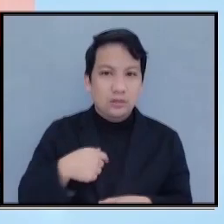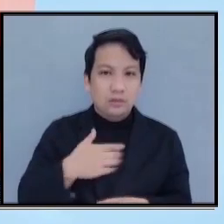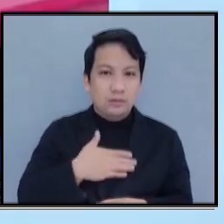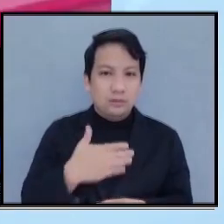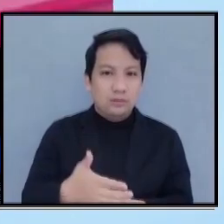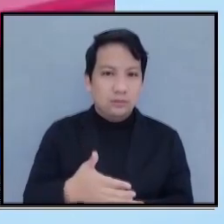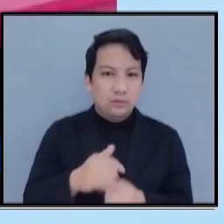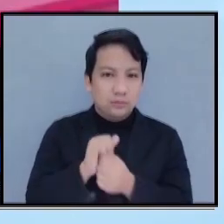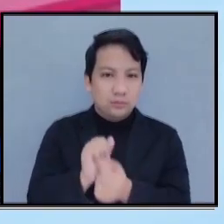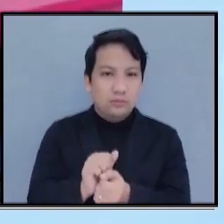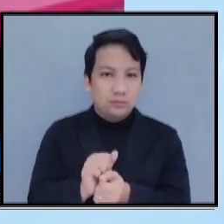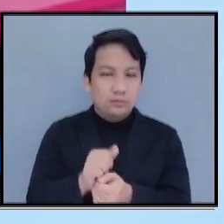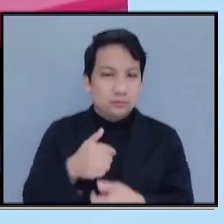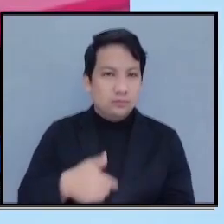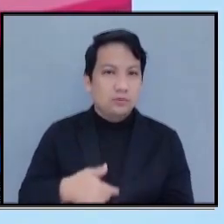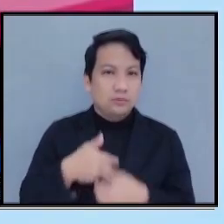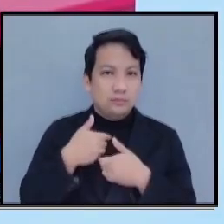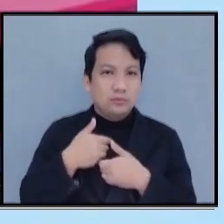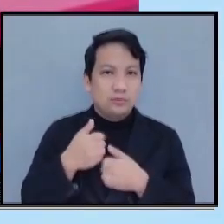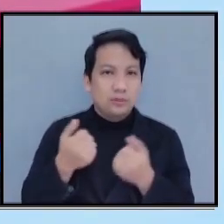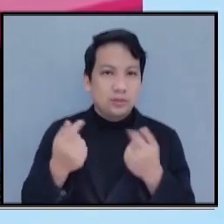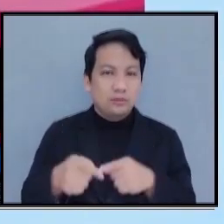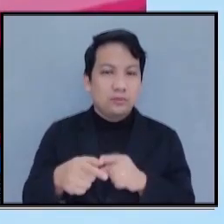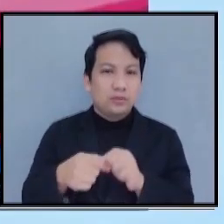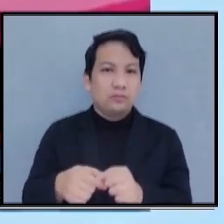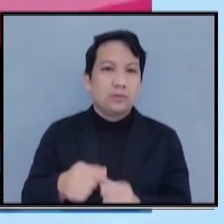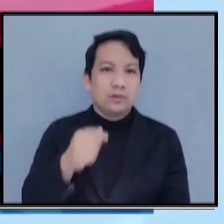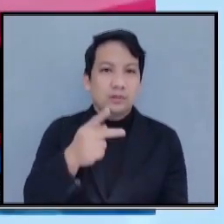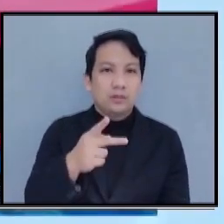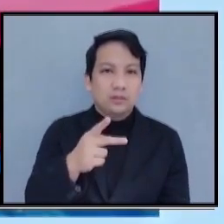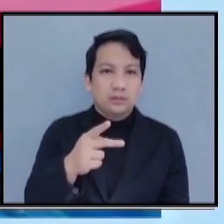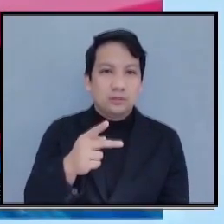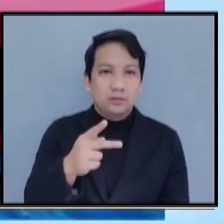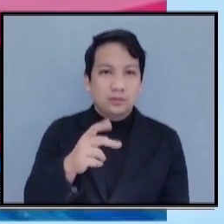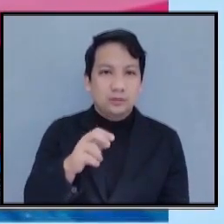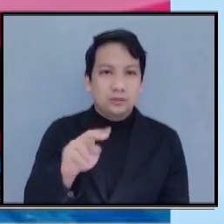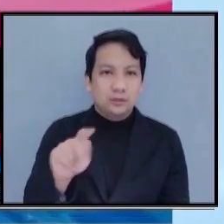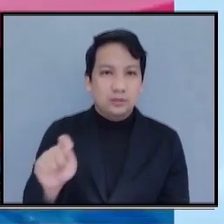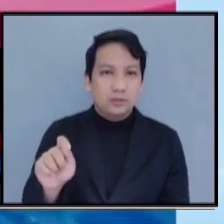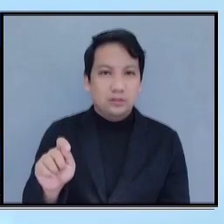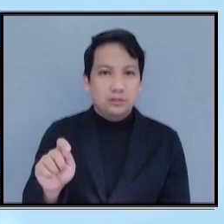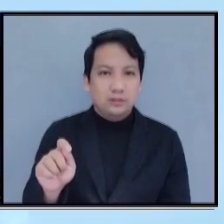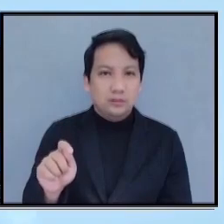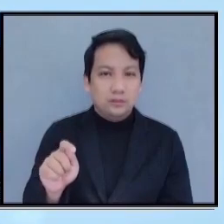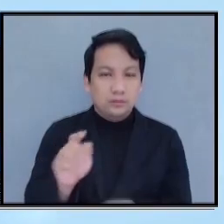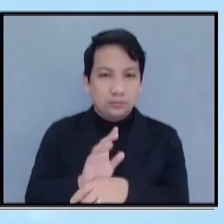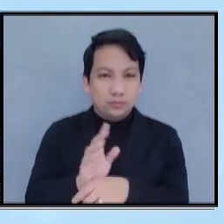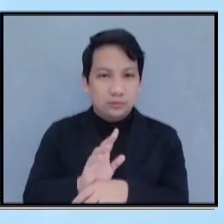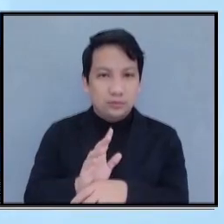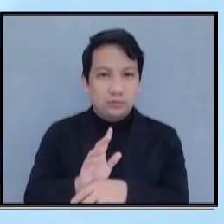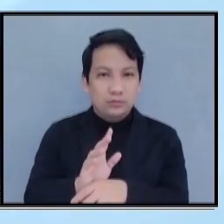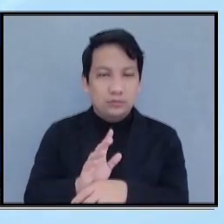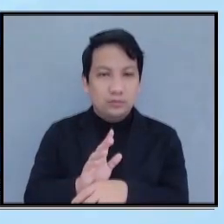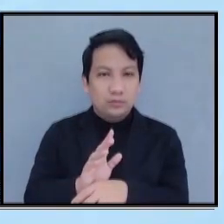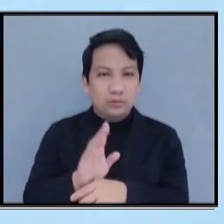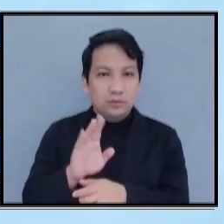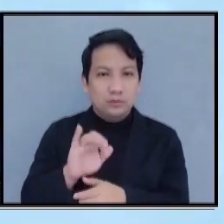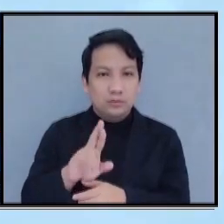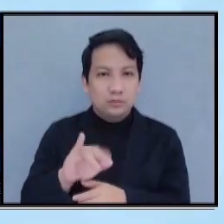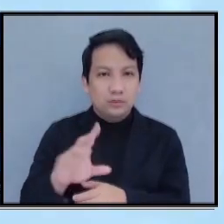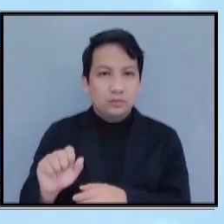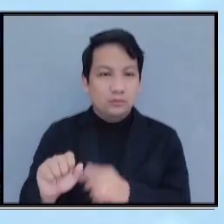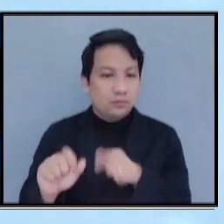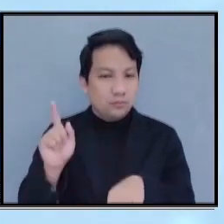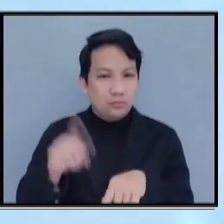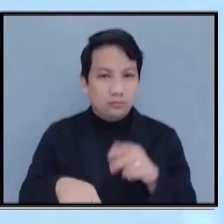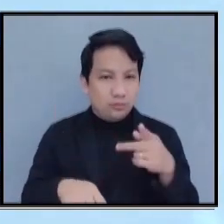and proud sa kanyang pagganap bilang Ken sa pelikulang Barbie. Ngunit ayon pa sa kanya, quote-unquote, "But there is no Ken without Barbie, and there